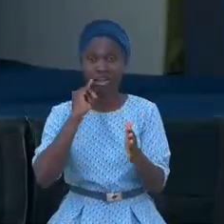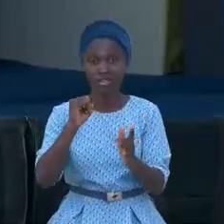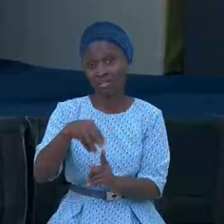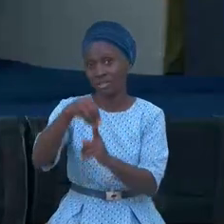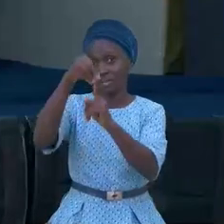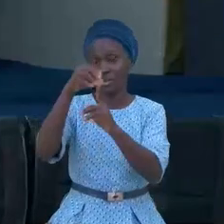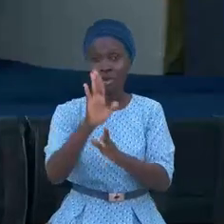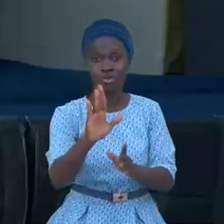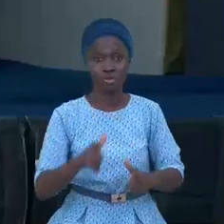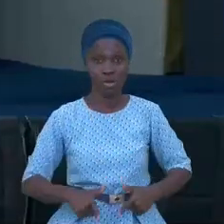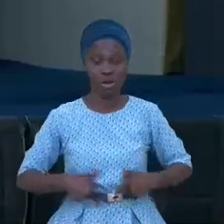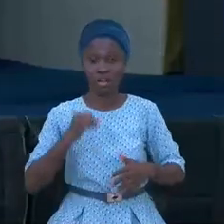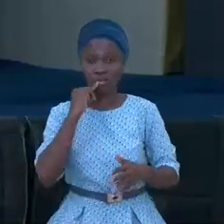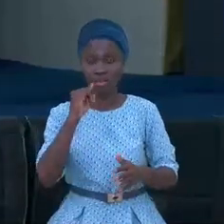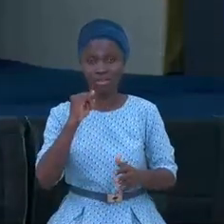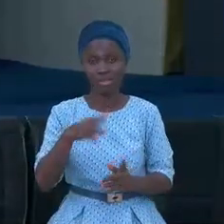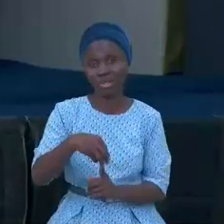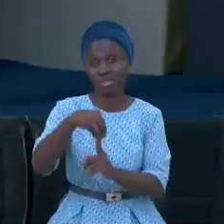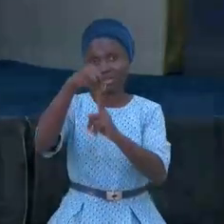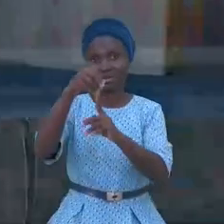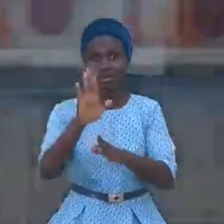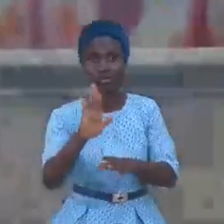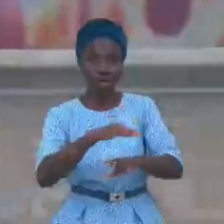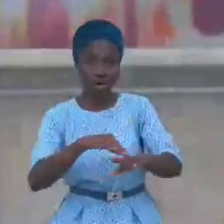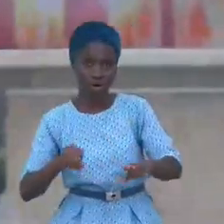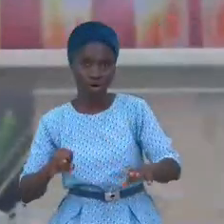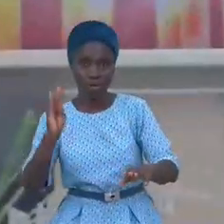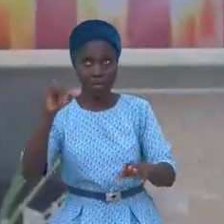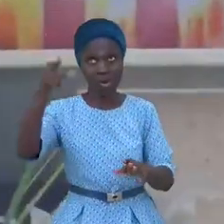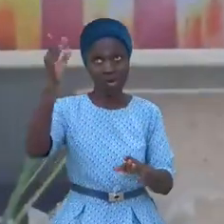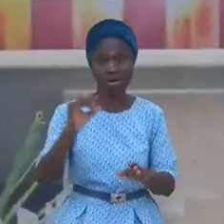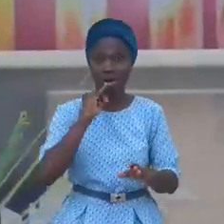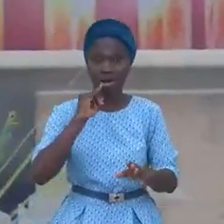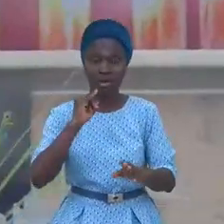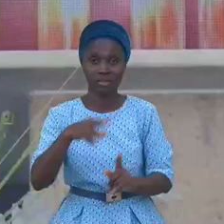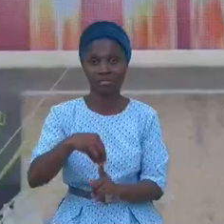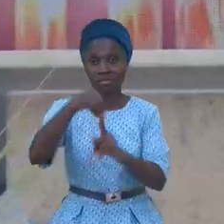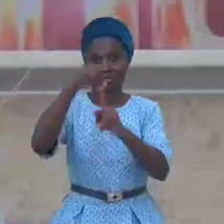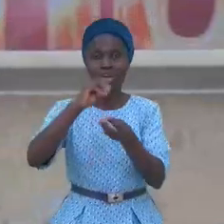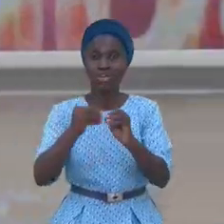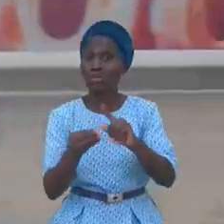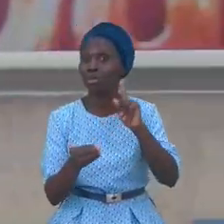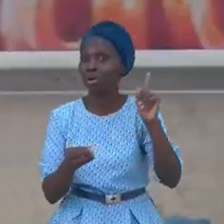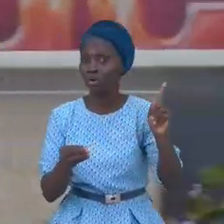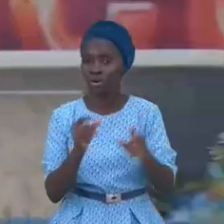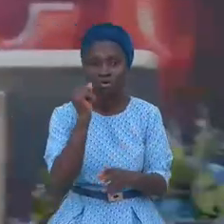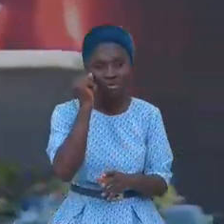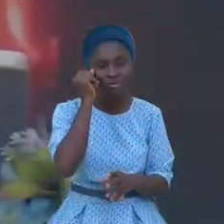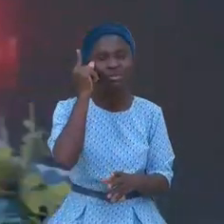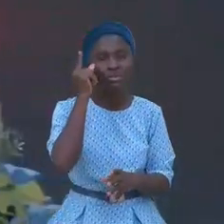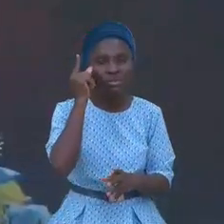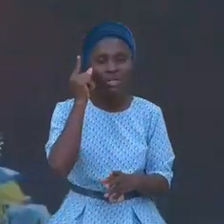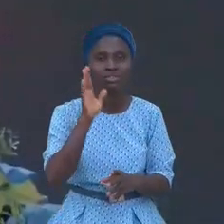avenir est unique. Ton appel est unique. Premièrement, comprends ton